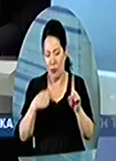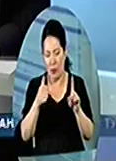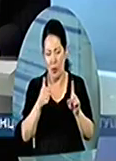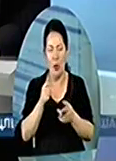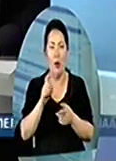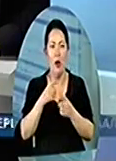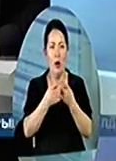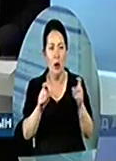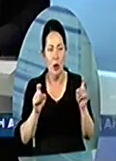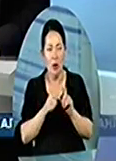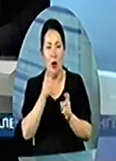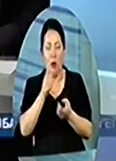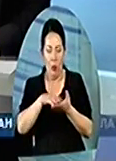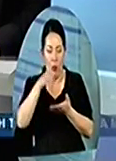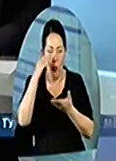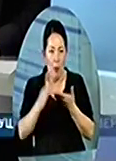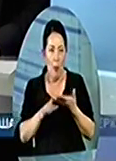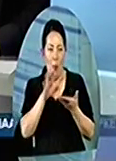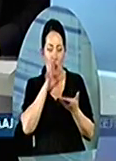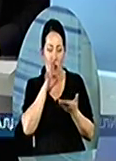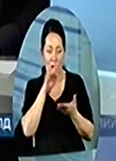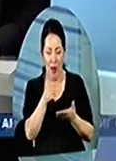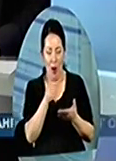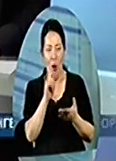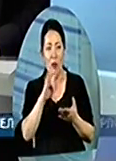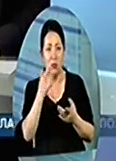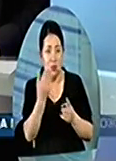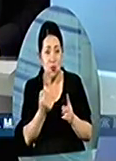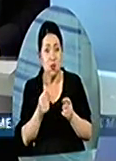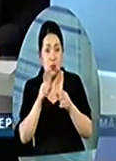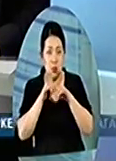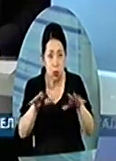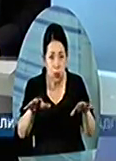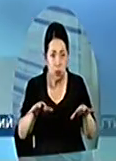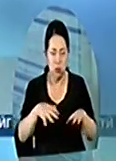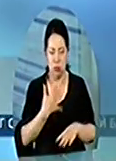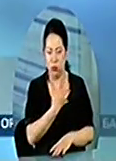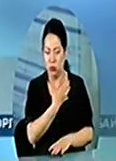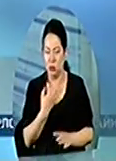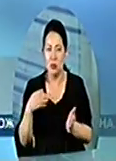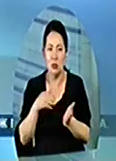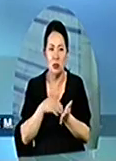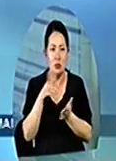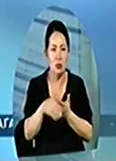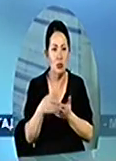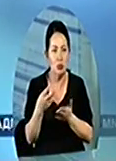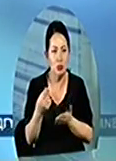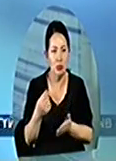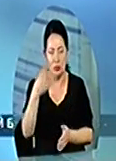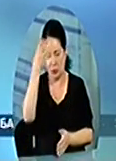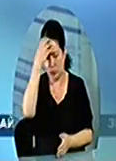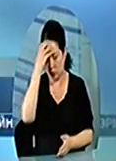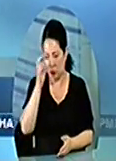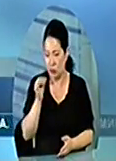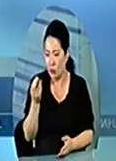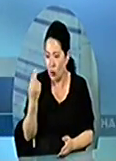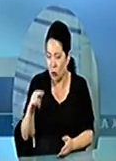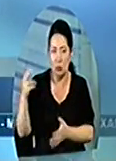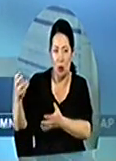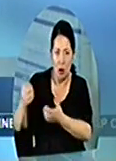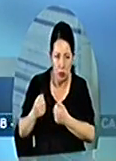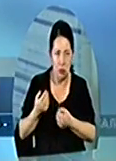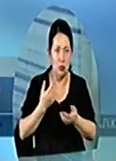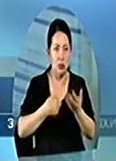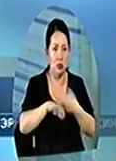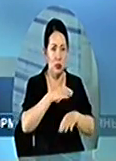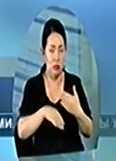оюутан, сайн хувьцаа хэмтэл 4-5 төслийг хэрэгжүүлэхэд жишээлбэл 500 гаруй тэрбум төгрөгийн засгийн газрын бондыг гаргаад жишээл хэрэгжүүлсэн байж байгаа.